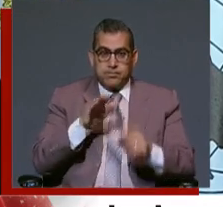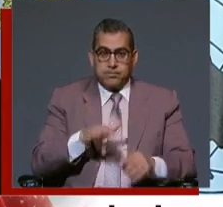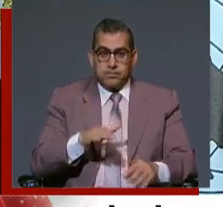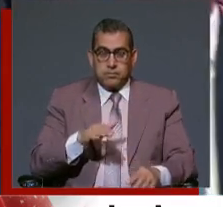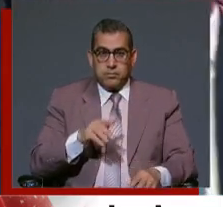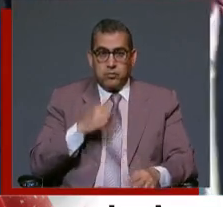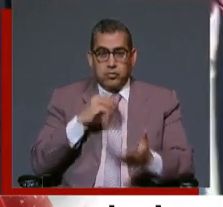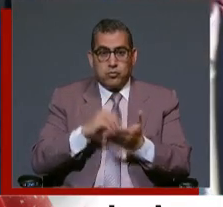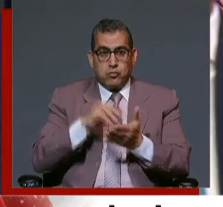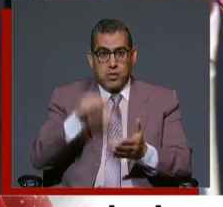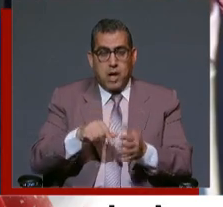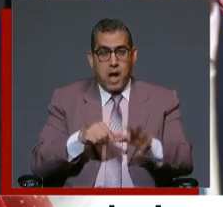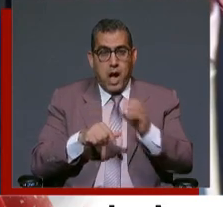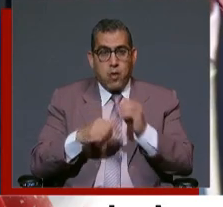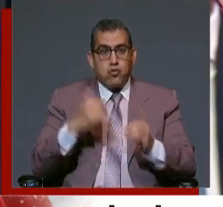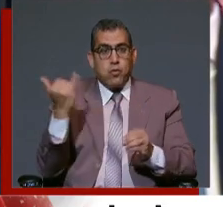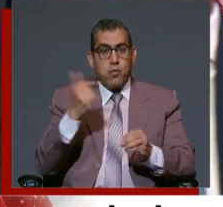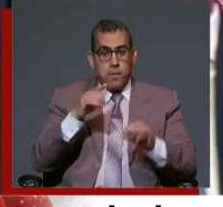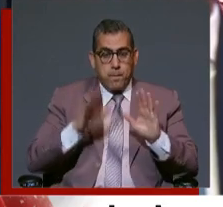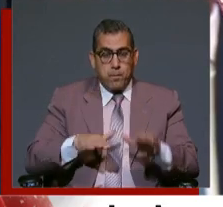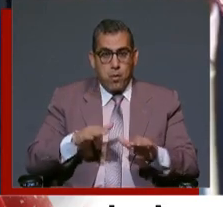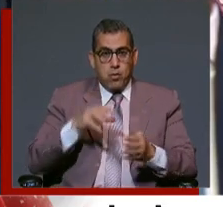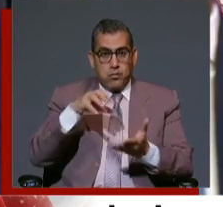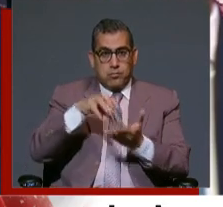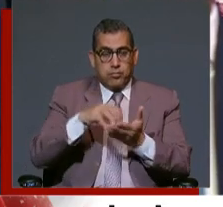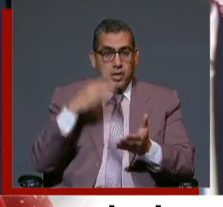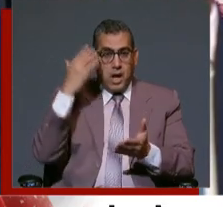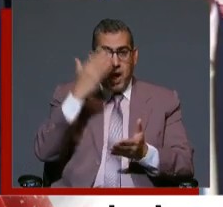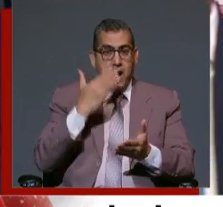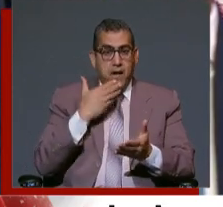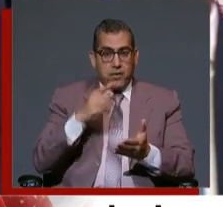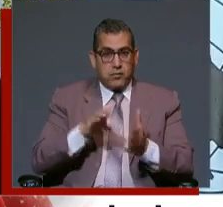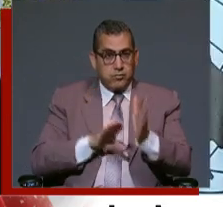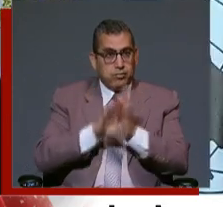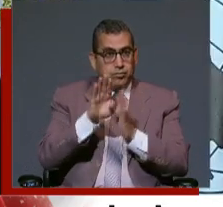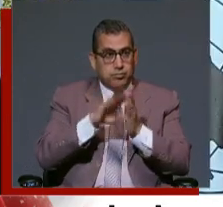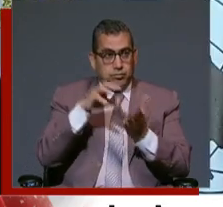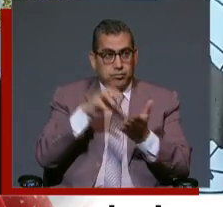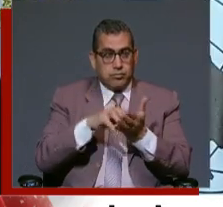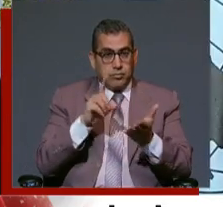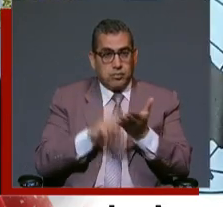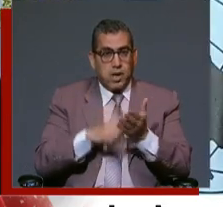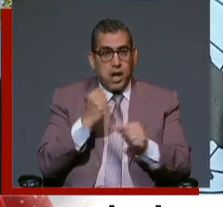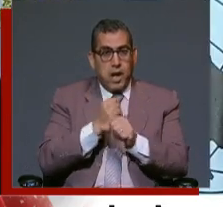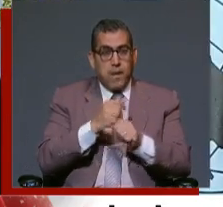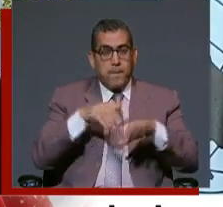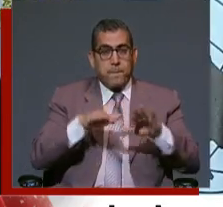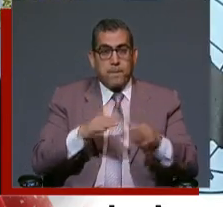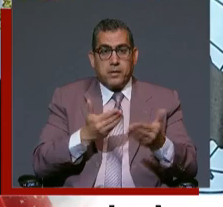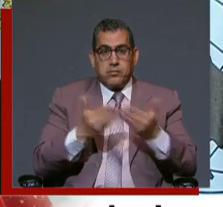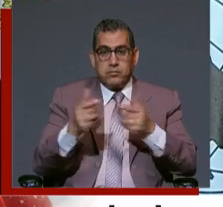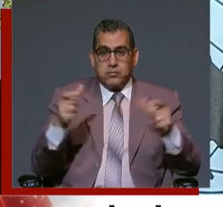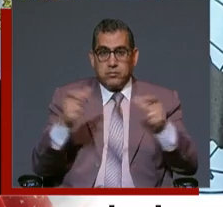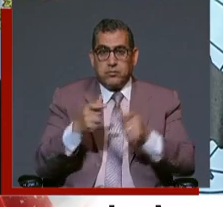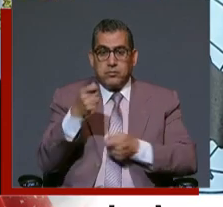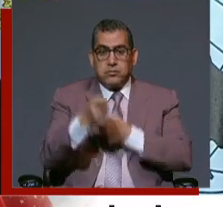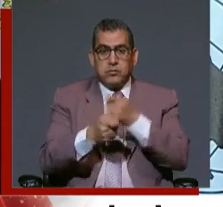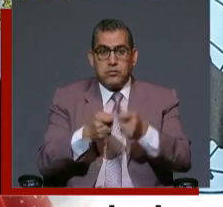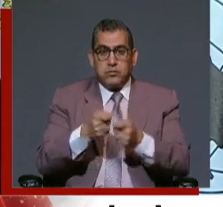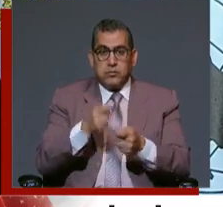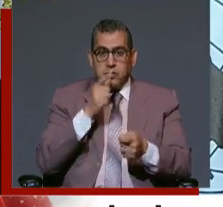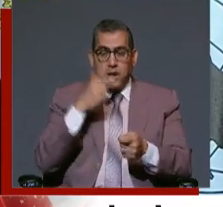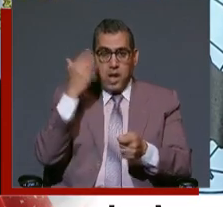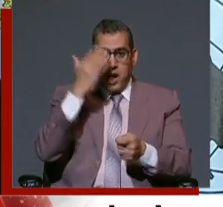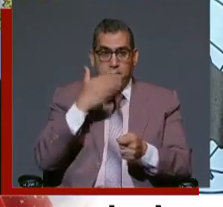منطلق الاحتياجات الحالية لدول القارة وإيمان بالدور الهام الذي تلعبه مؤسسات التمويل الإقليمية،